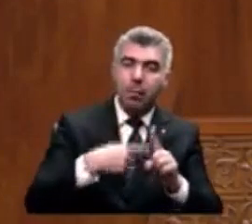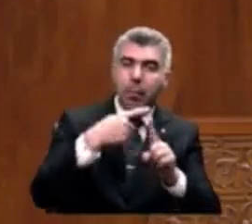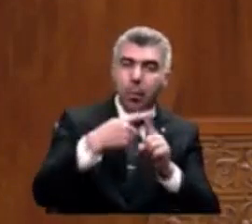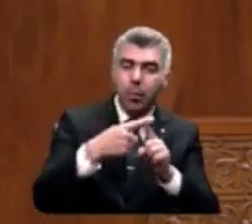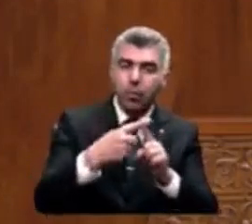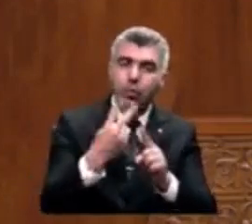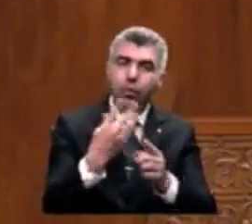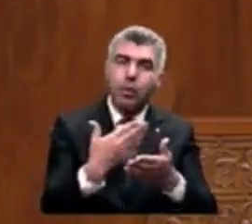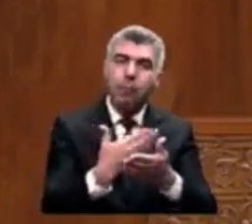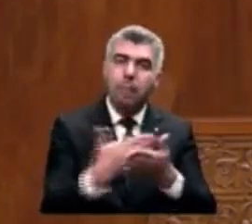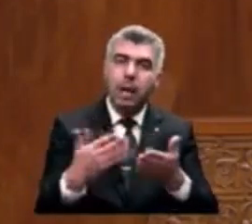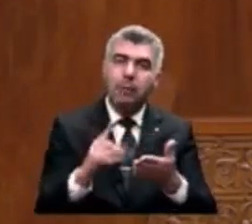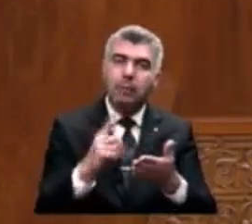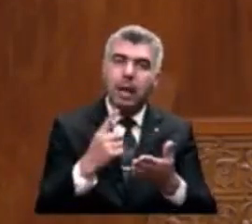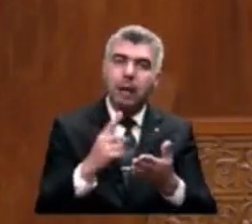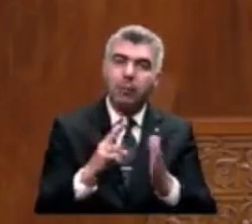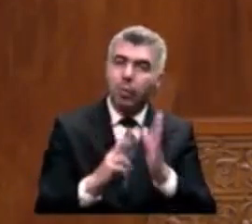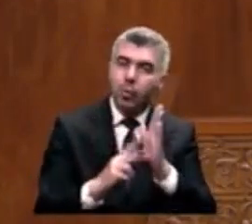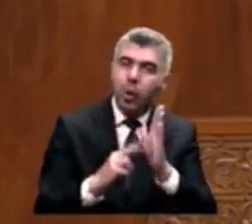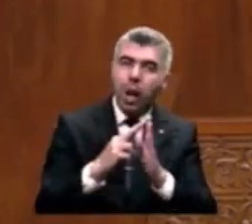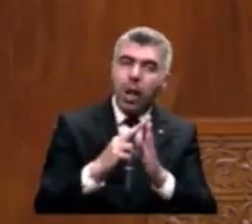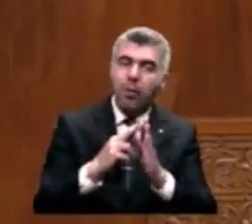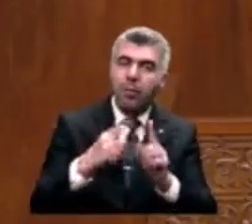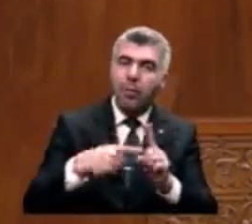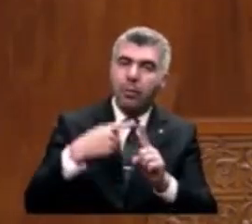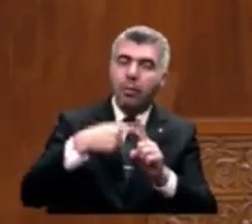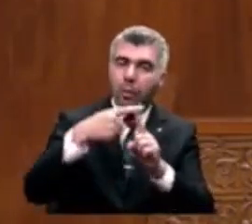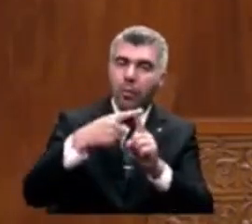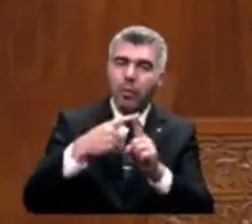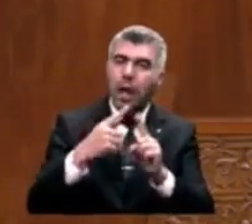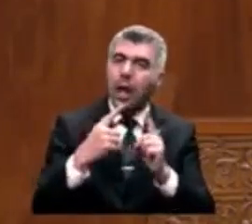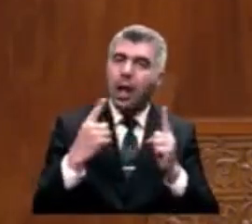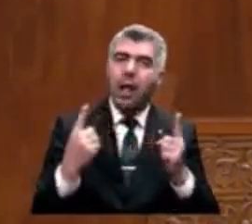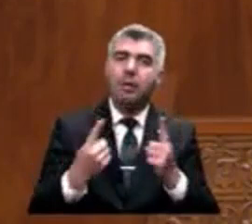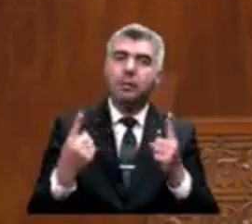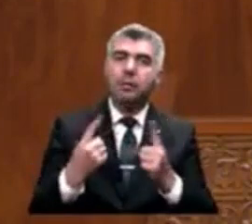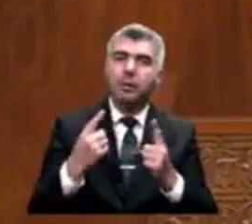1.5 مليار ديال الترقية العادية ولتتبين